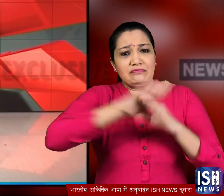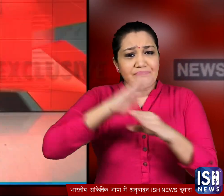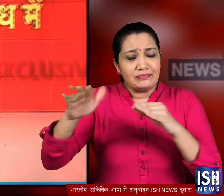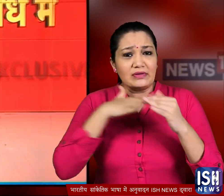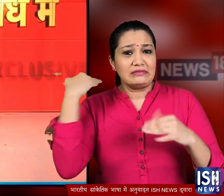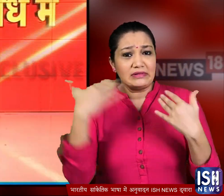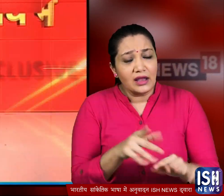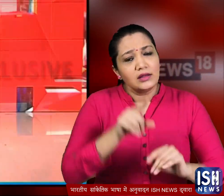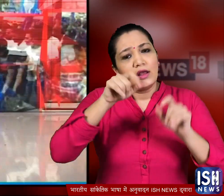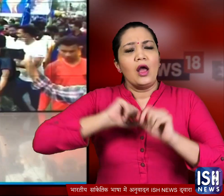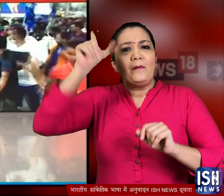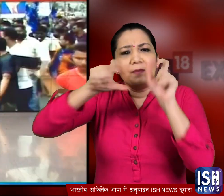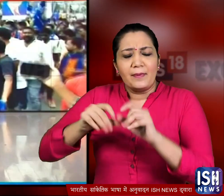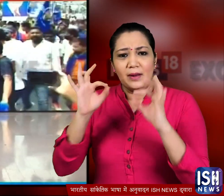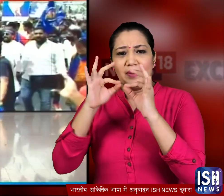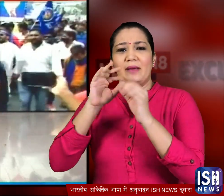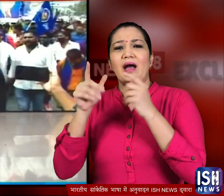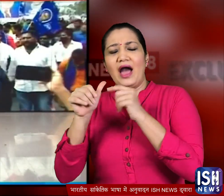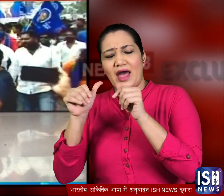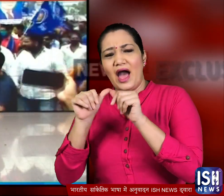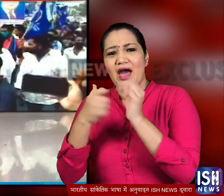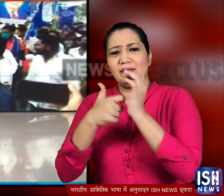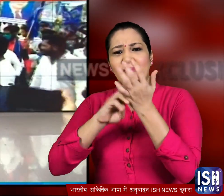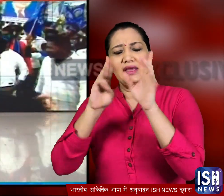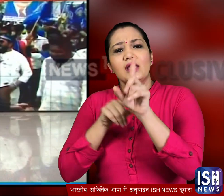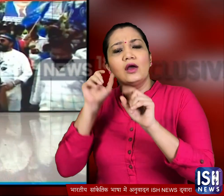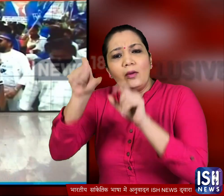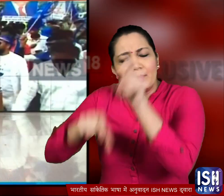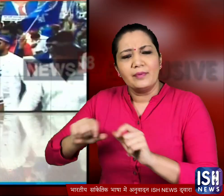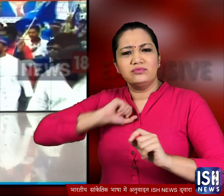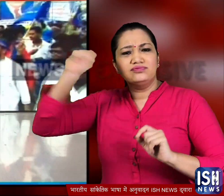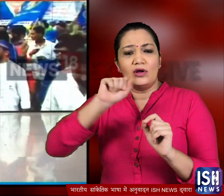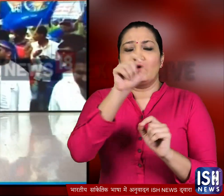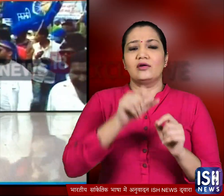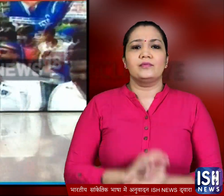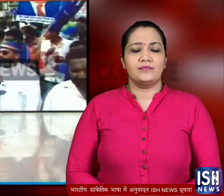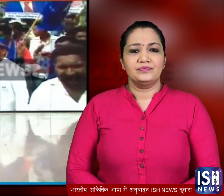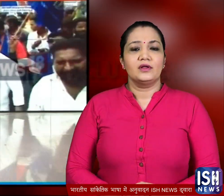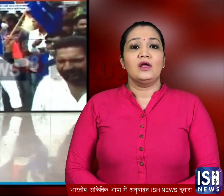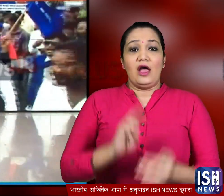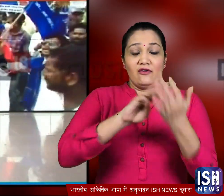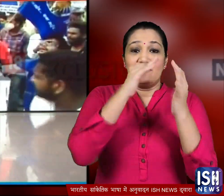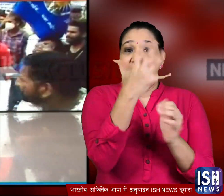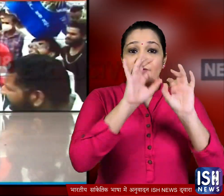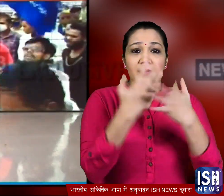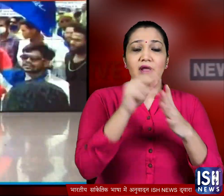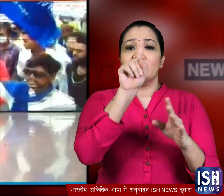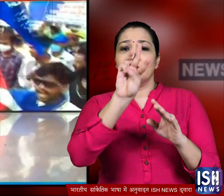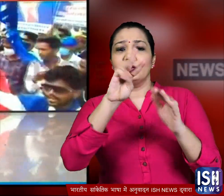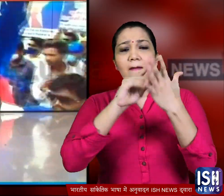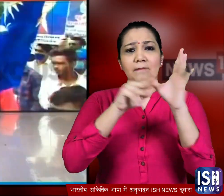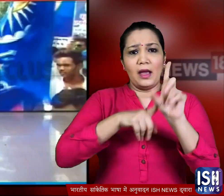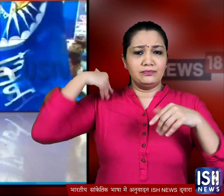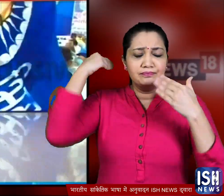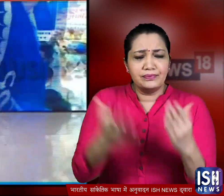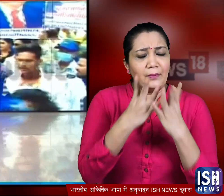खिलाफ भीम आर्मी के कार्यकर्ताओं ने सड़क जाम कर प्रदर्शन किया। देवास में जिन 5 लोगों की हत्या हुई वो 13 मई से लापता थे और 3 दिन